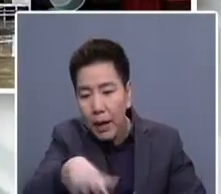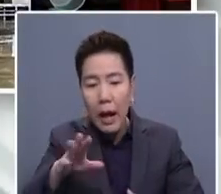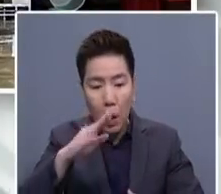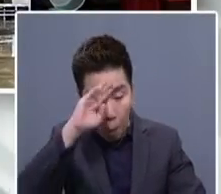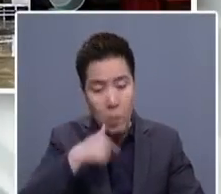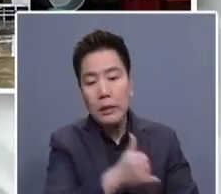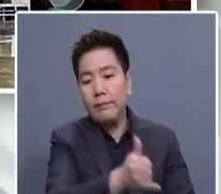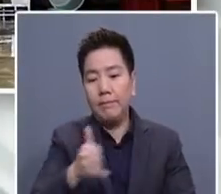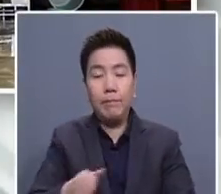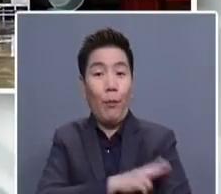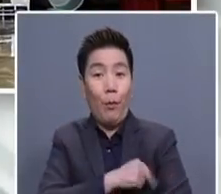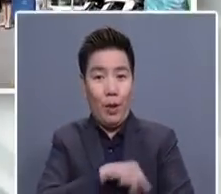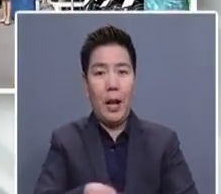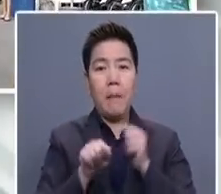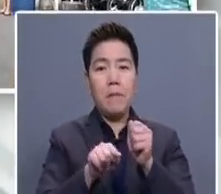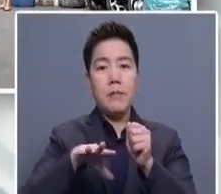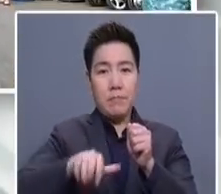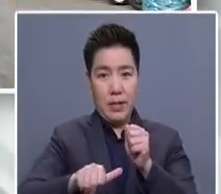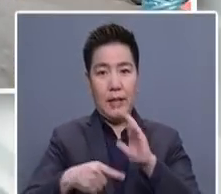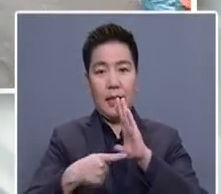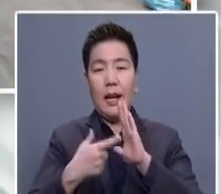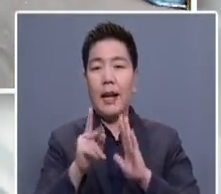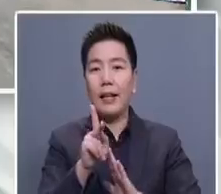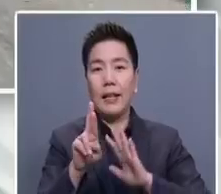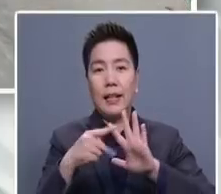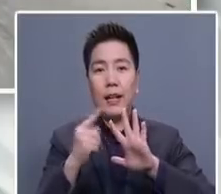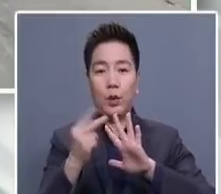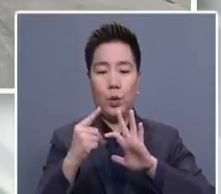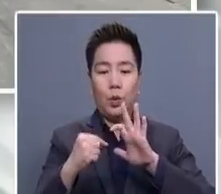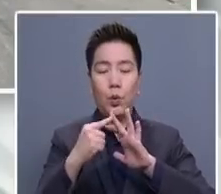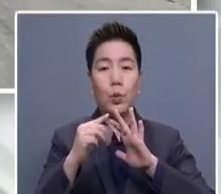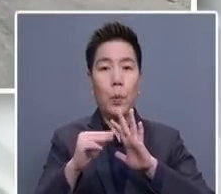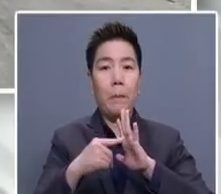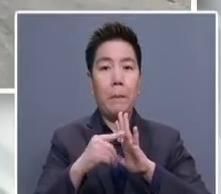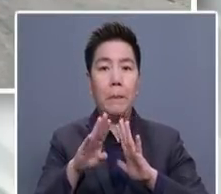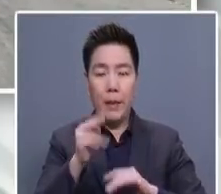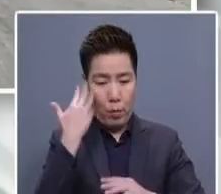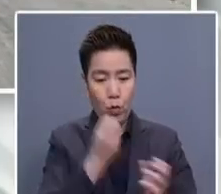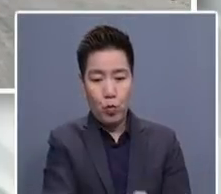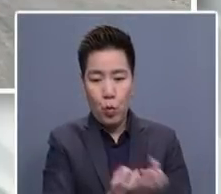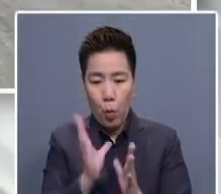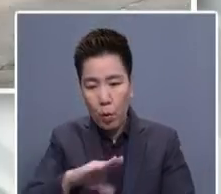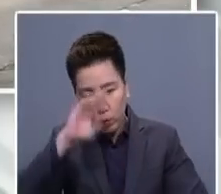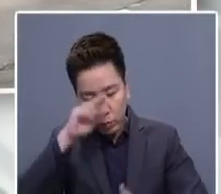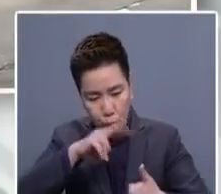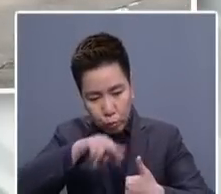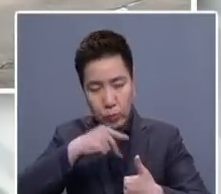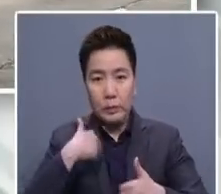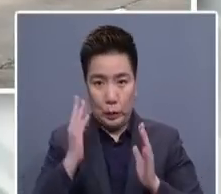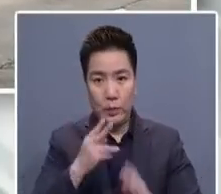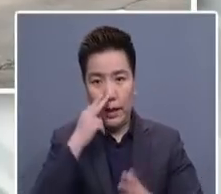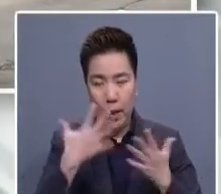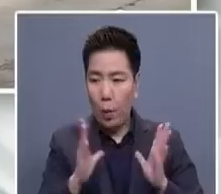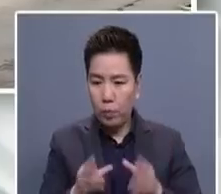ที่ของอำเภอเมืองกระทุ่มแบนซึ่งดำเนินการเตรียมความพร้อมไว้เรียบร้อยแล้วแล้วเมื่อเช้านี้ก็มีส่งคนไปเข้าสังเกตอ